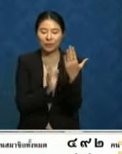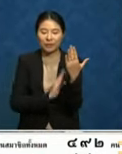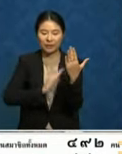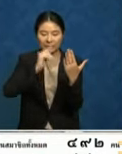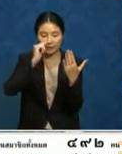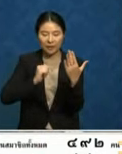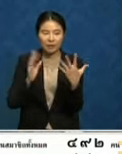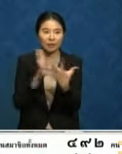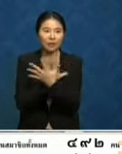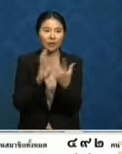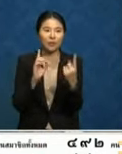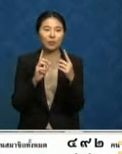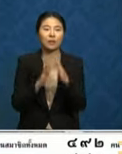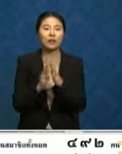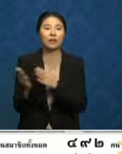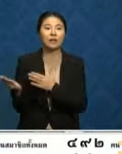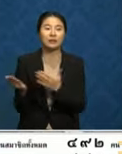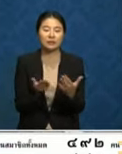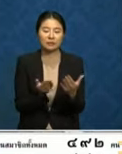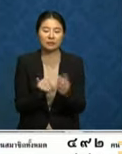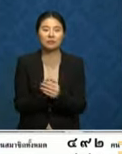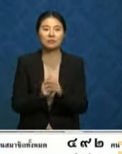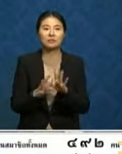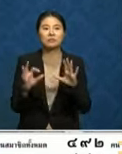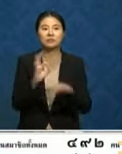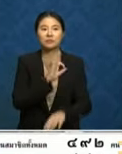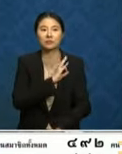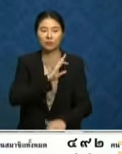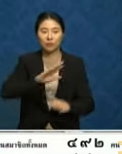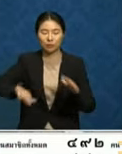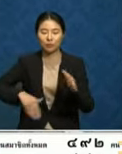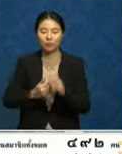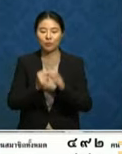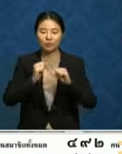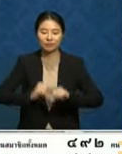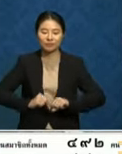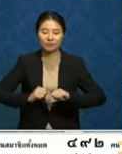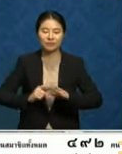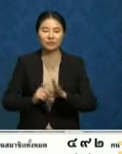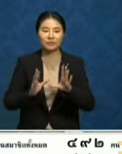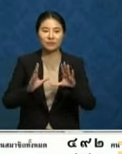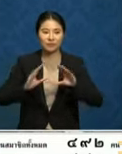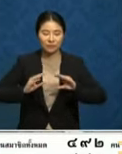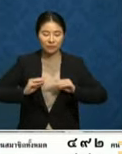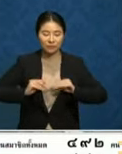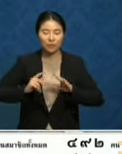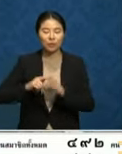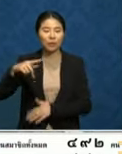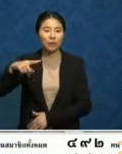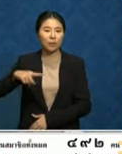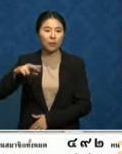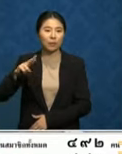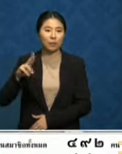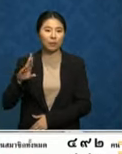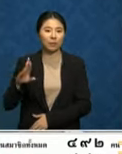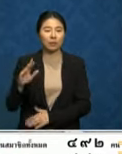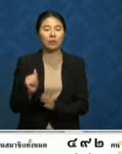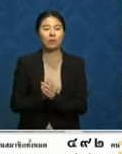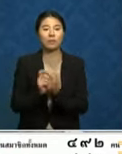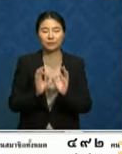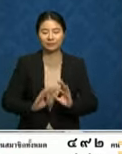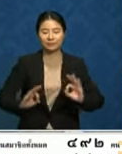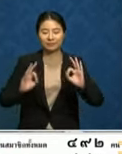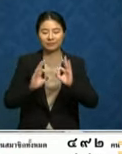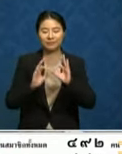สังคมผมก็ขอเชิญชวนเพื่อนสมาชิกทุกท่านร่วมกันลงมติรับหลักการกับร่างพระราชบัญญัติที่สำคัญเช่น